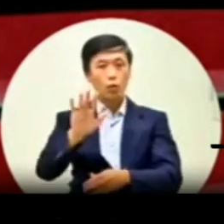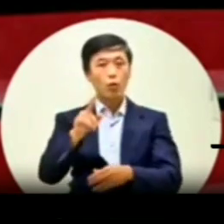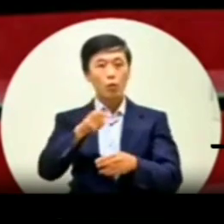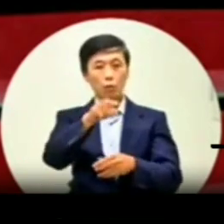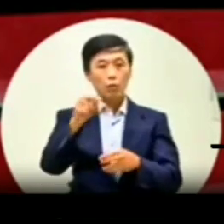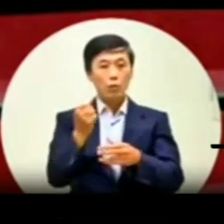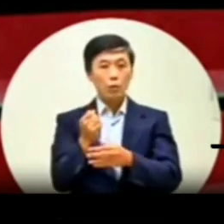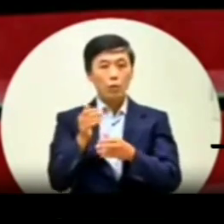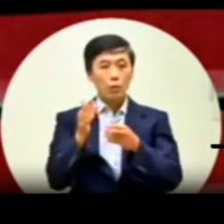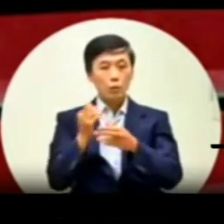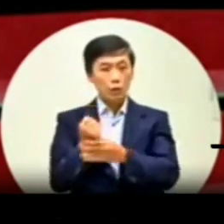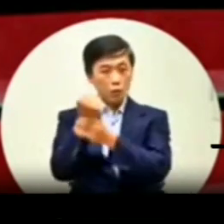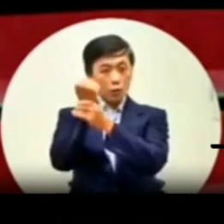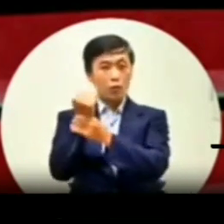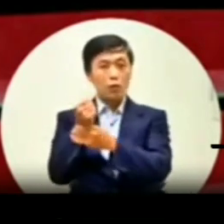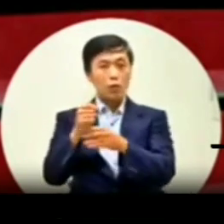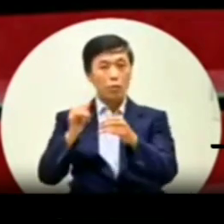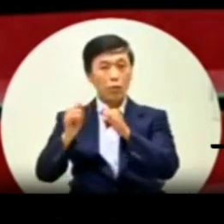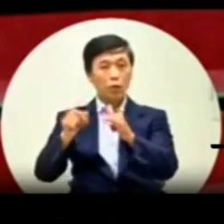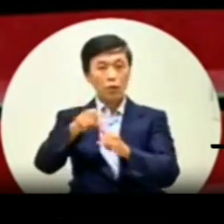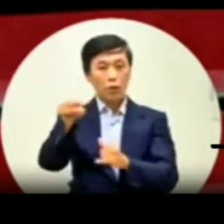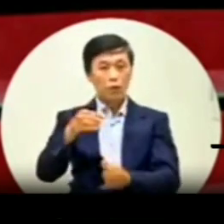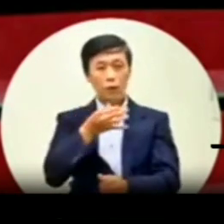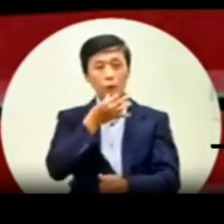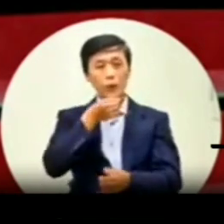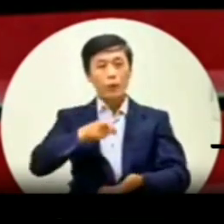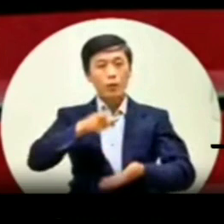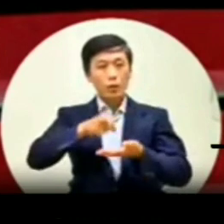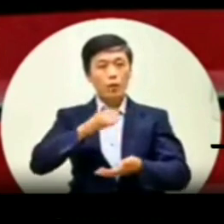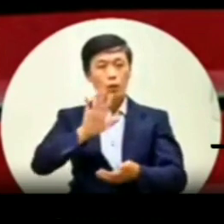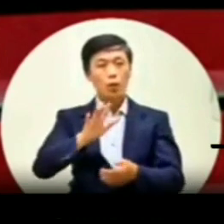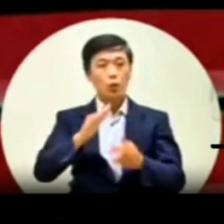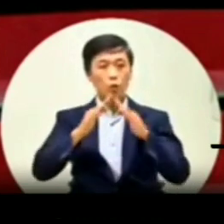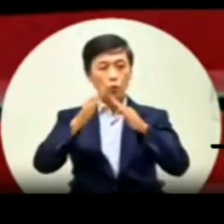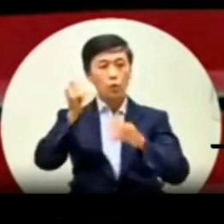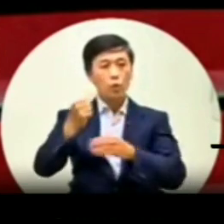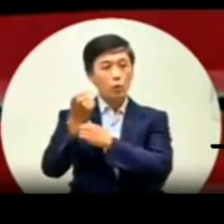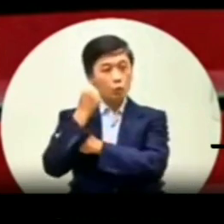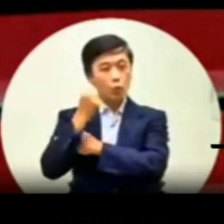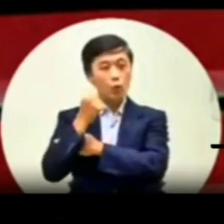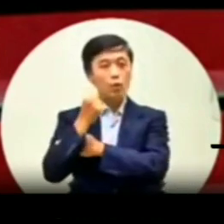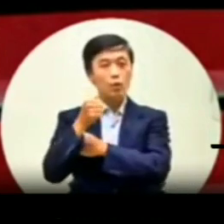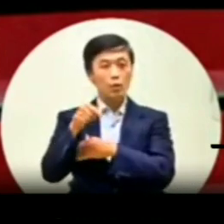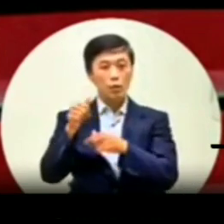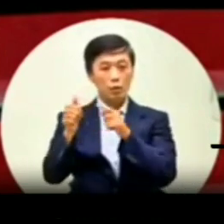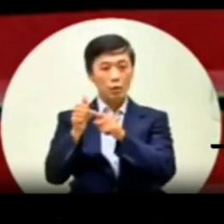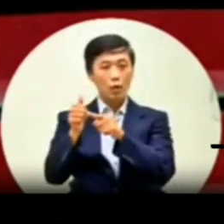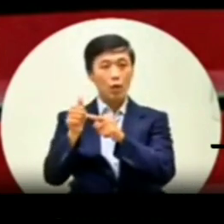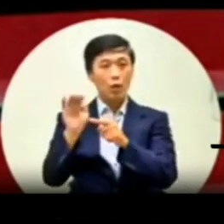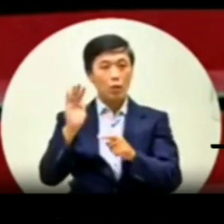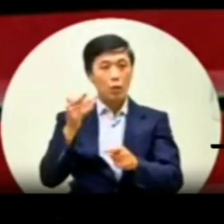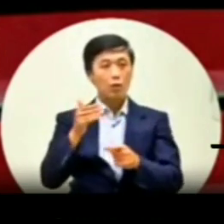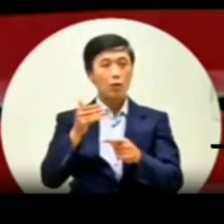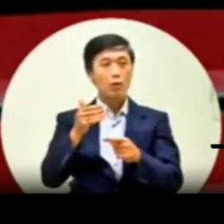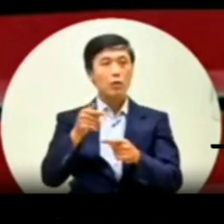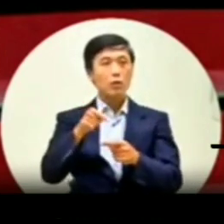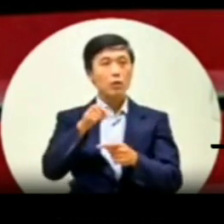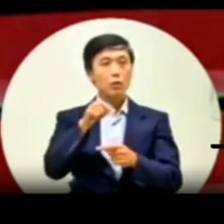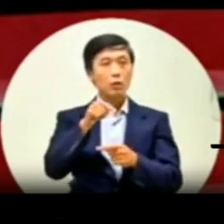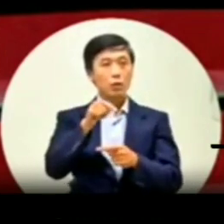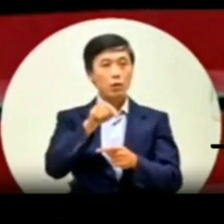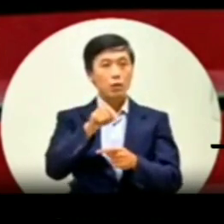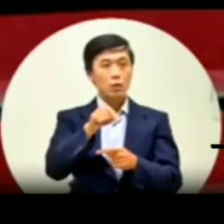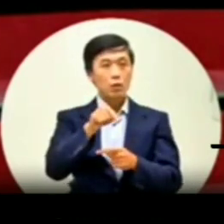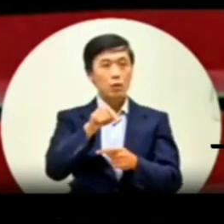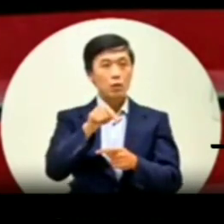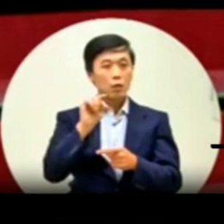友其实呢非常的担忧这么努力的韩市长，但是为什么一路上面似乎是丝毫